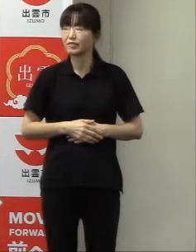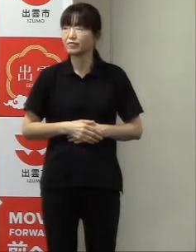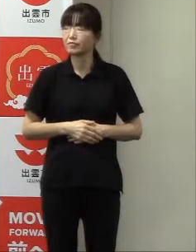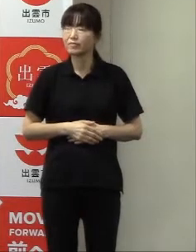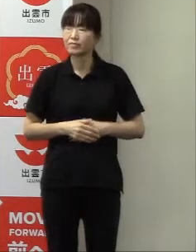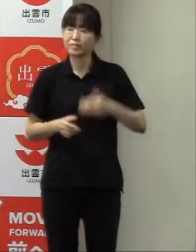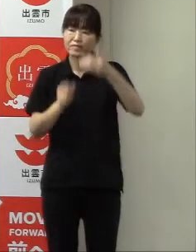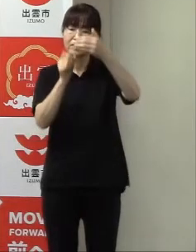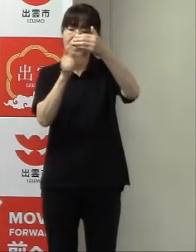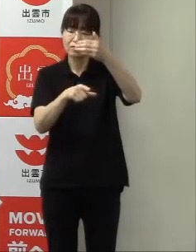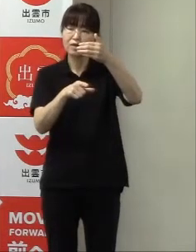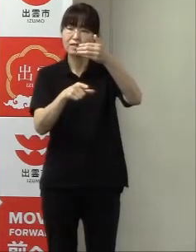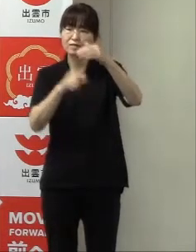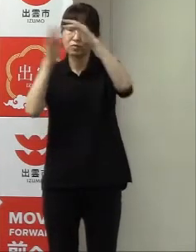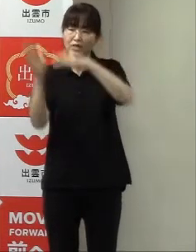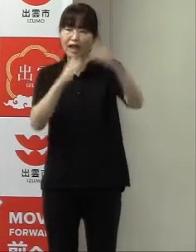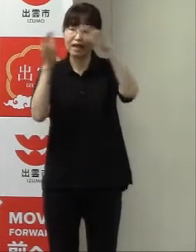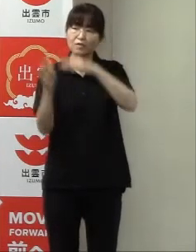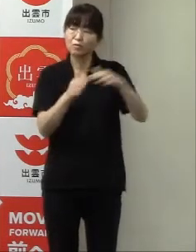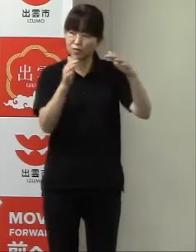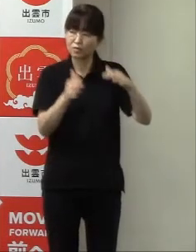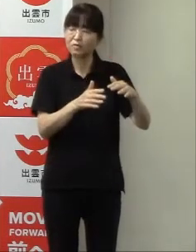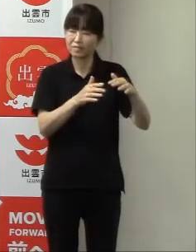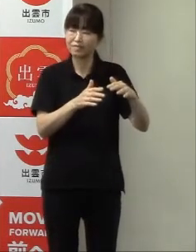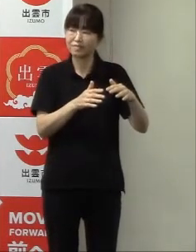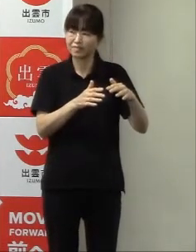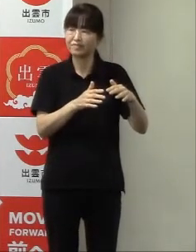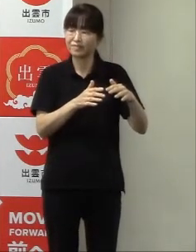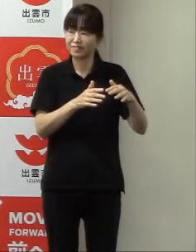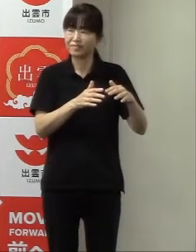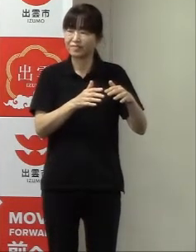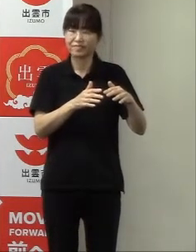9月の台風とかまだ精査しているものも、